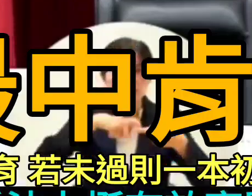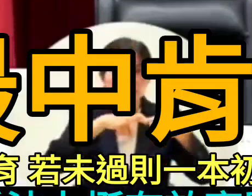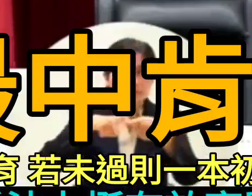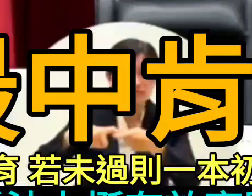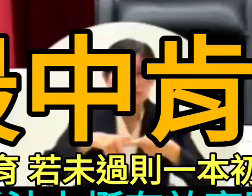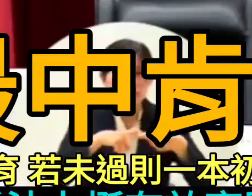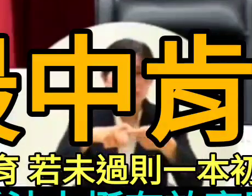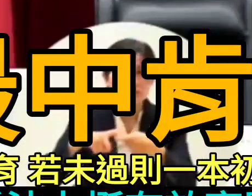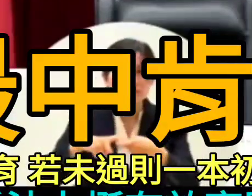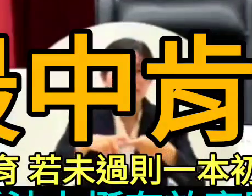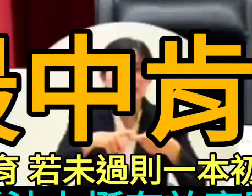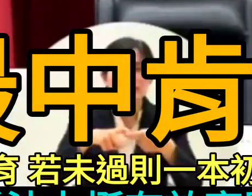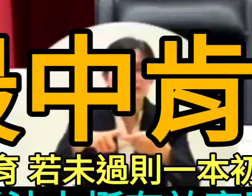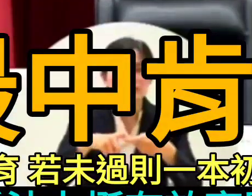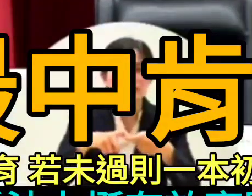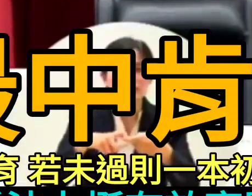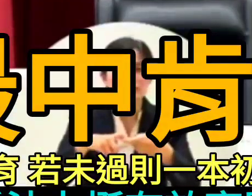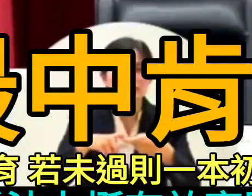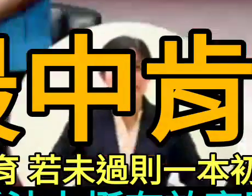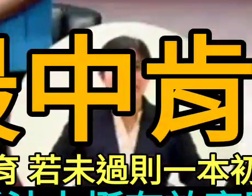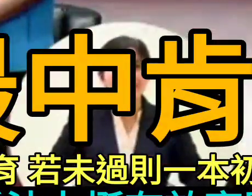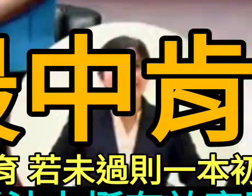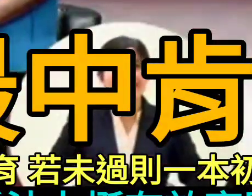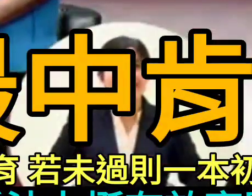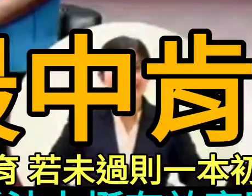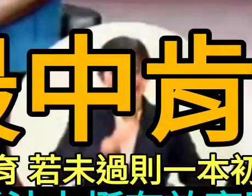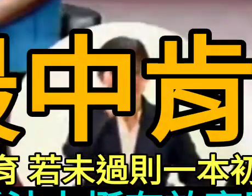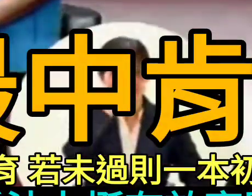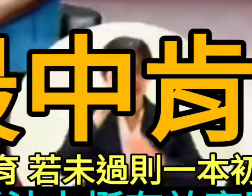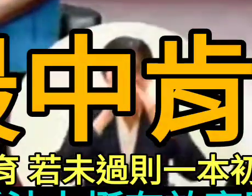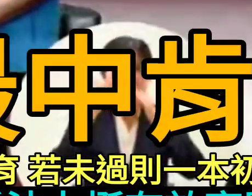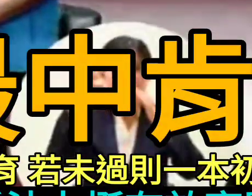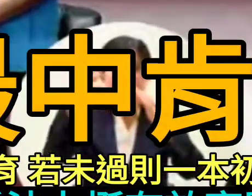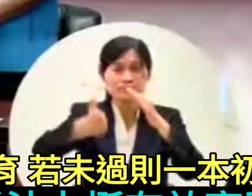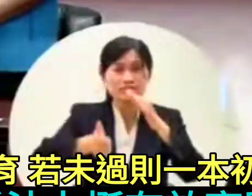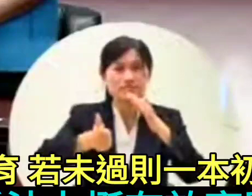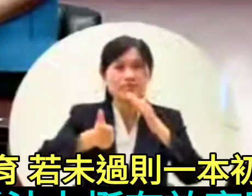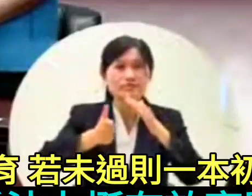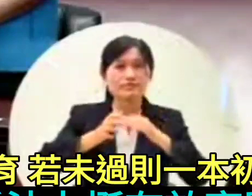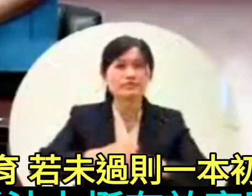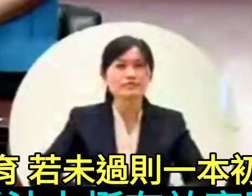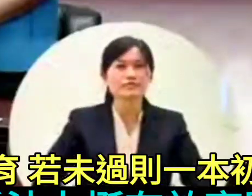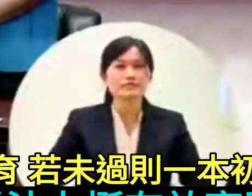党团咨询，请发言。 好，市长，好，